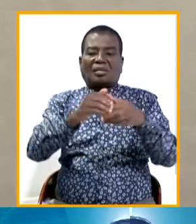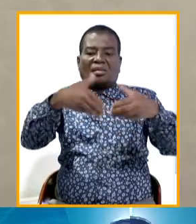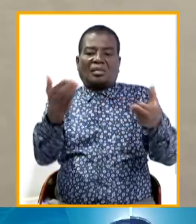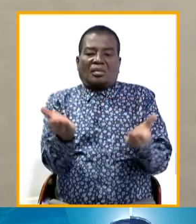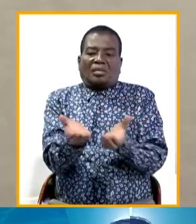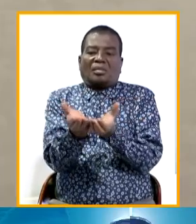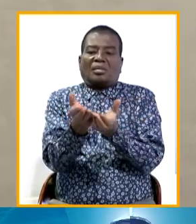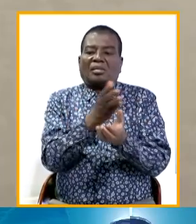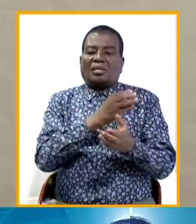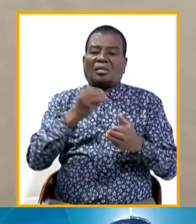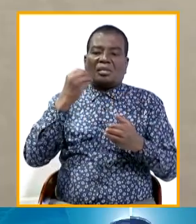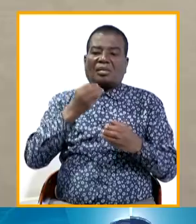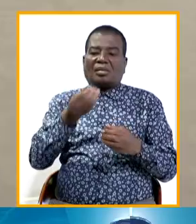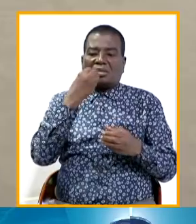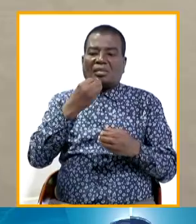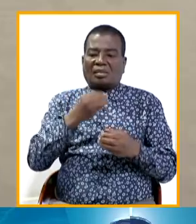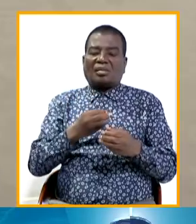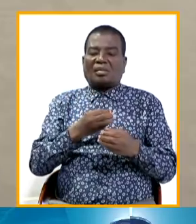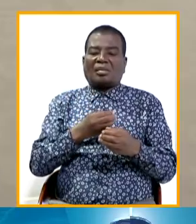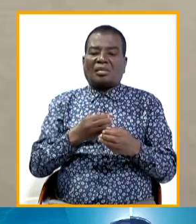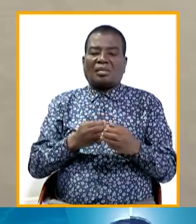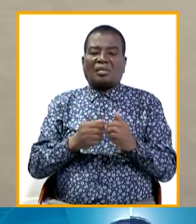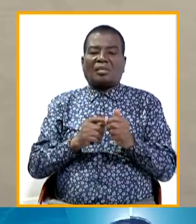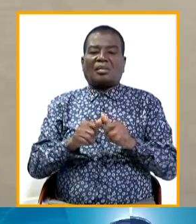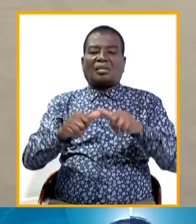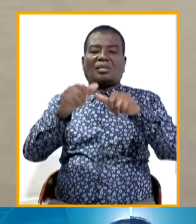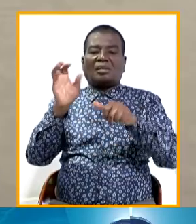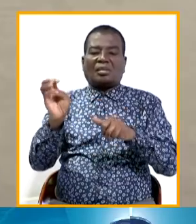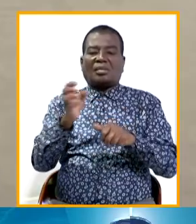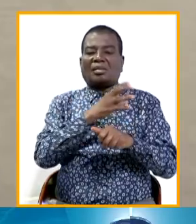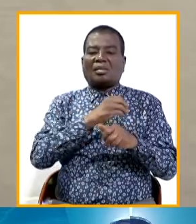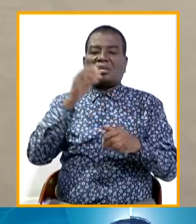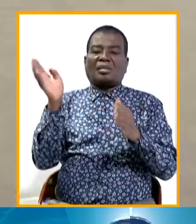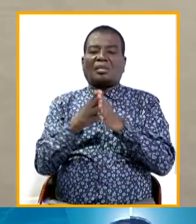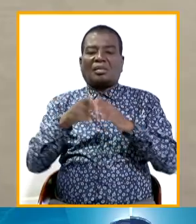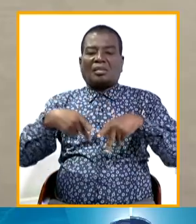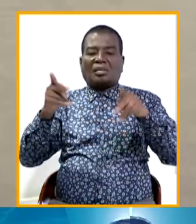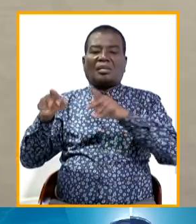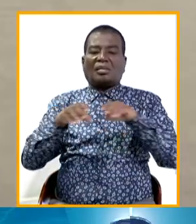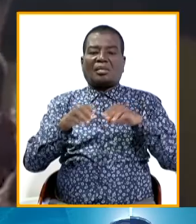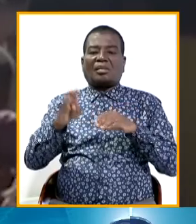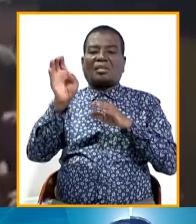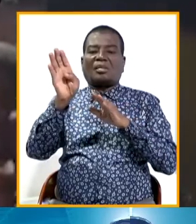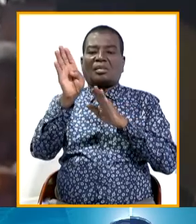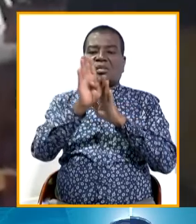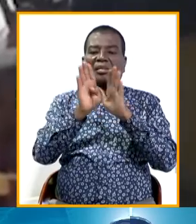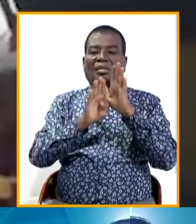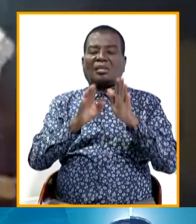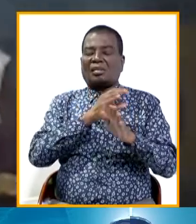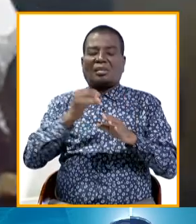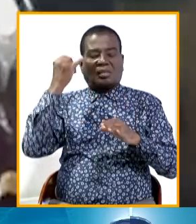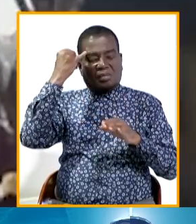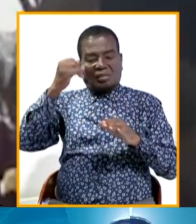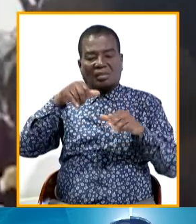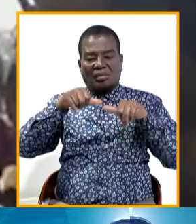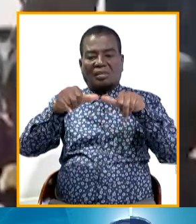pour produire et consommer de manière plus durable. Le sommet doit permettre de faire un inventaire des initiatives